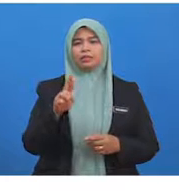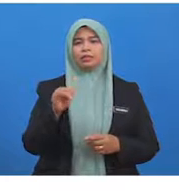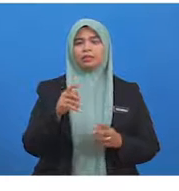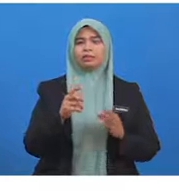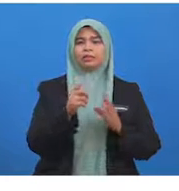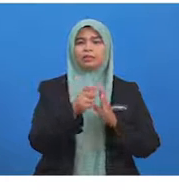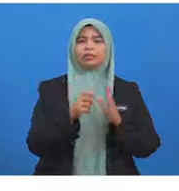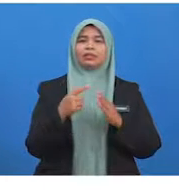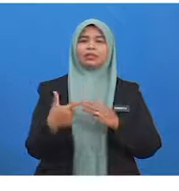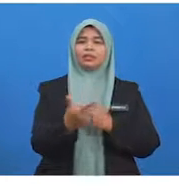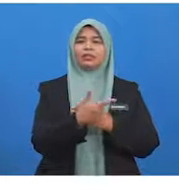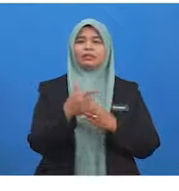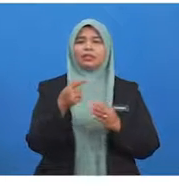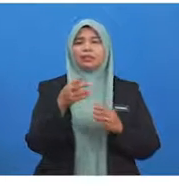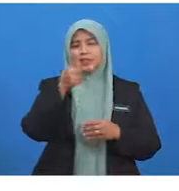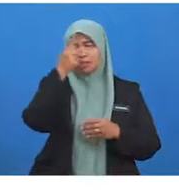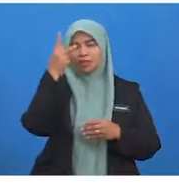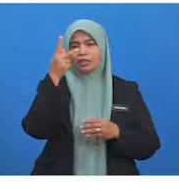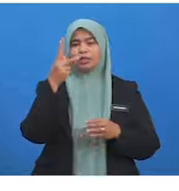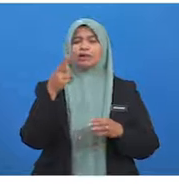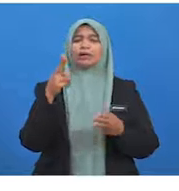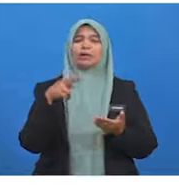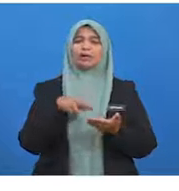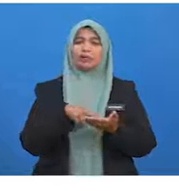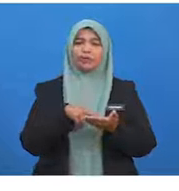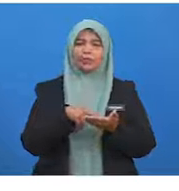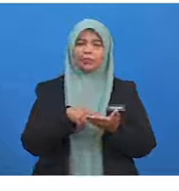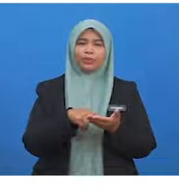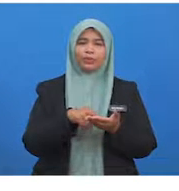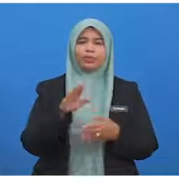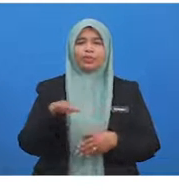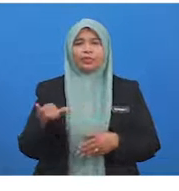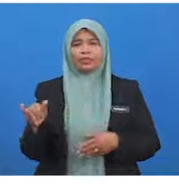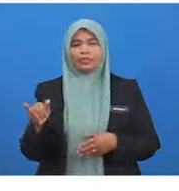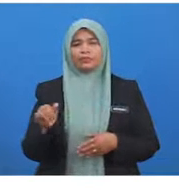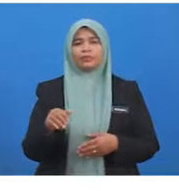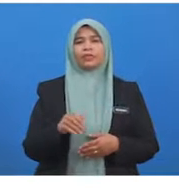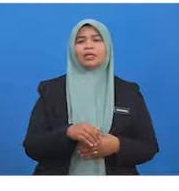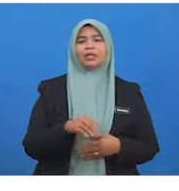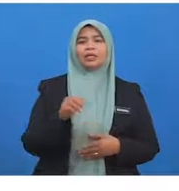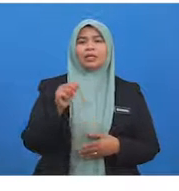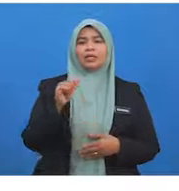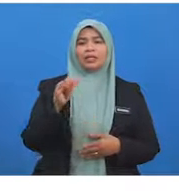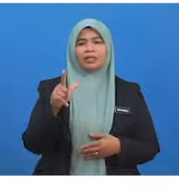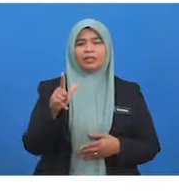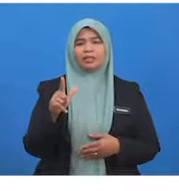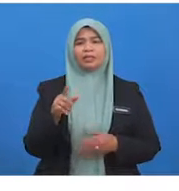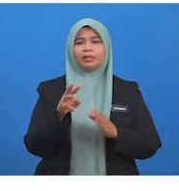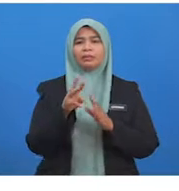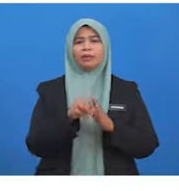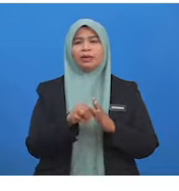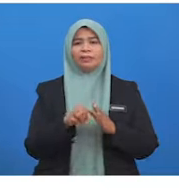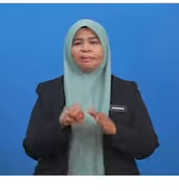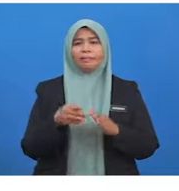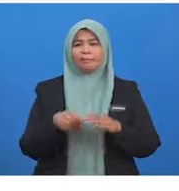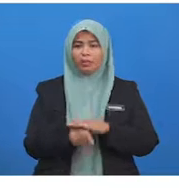dalam merogol adiknya, Ali telah membunuh Abu. Abu si ayah Ali tadi kan? Apakah